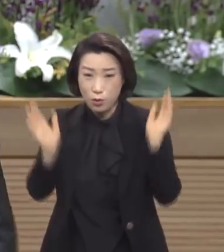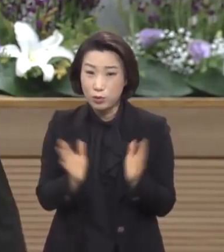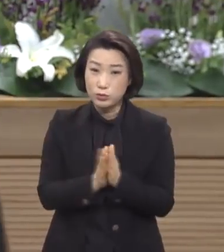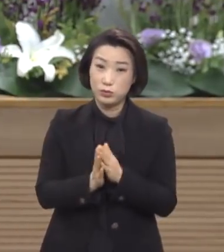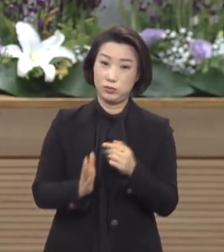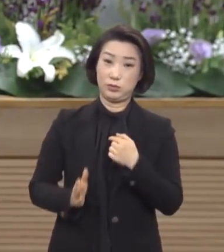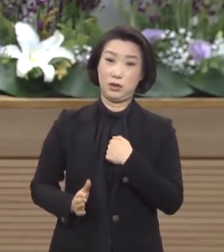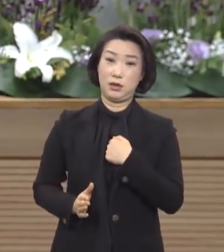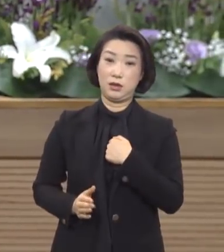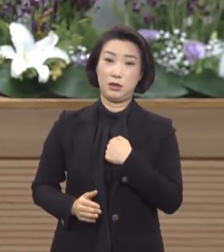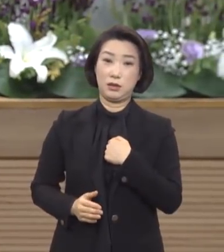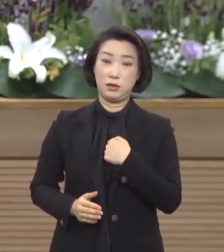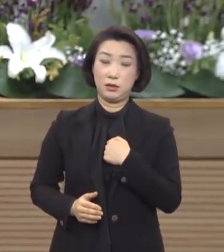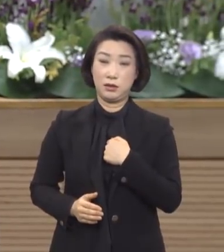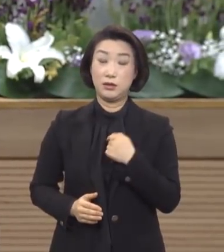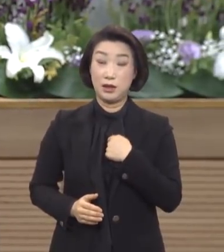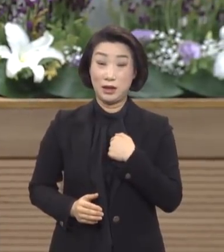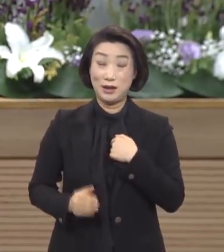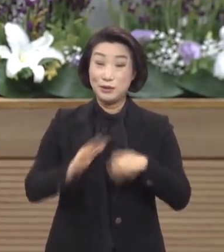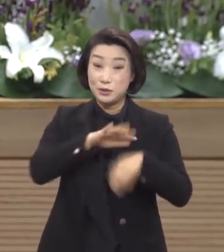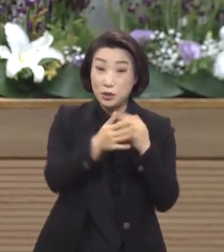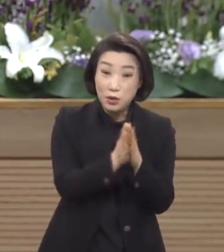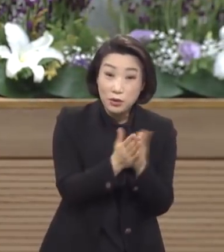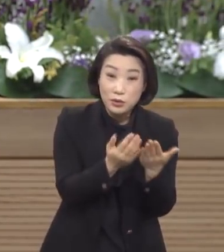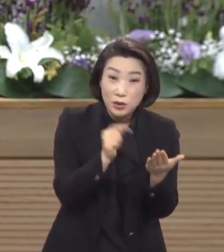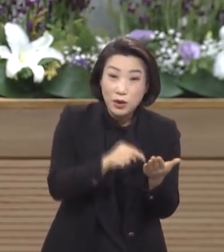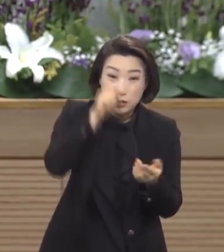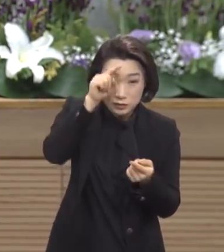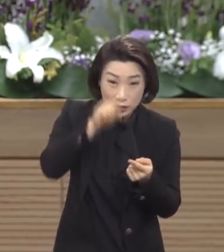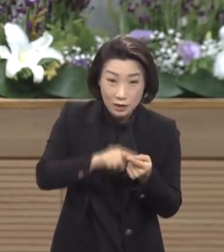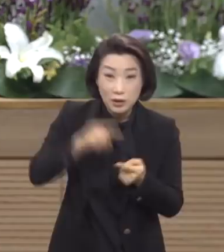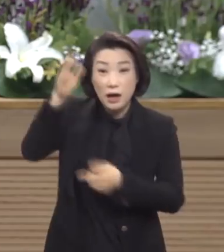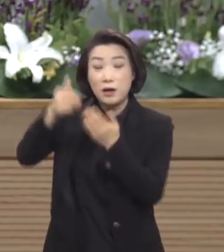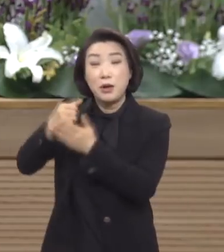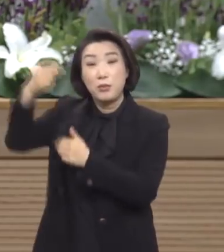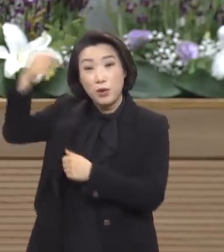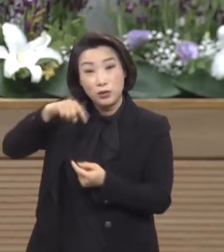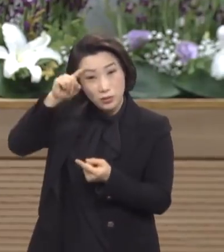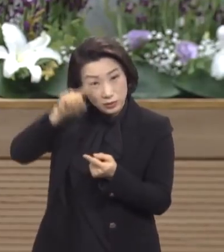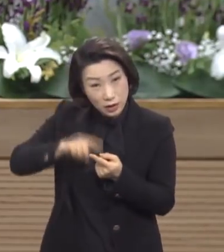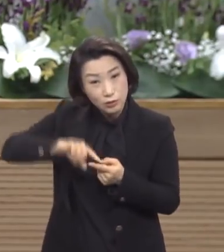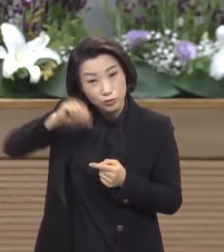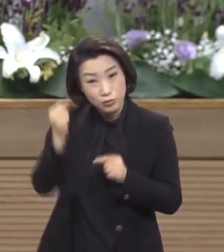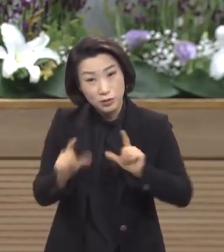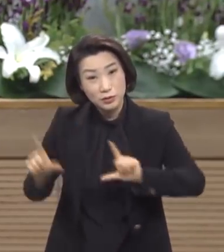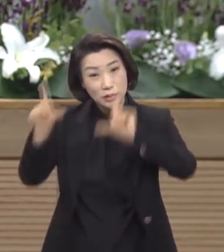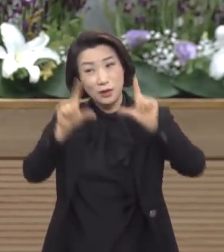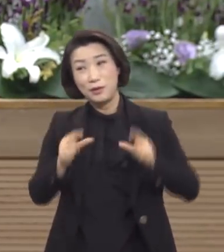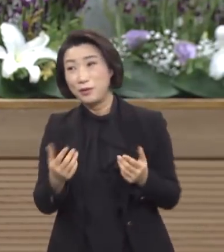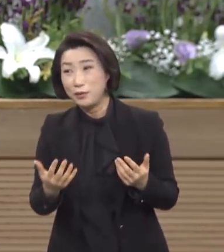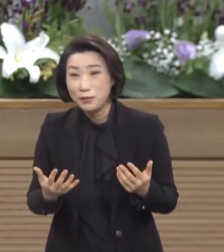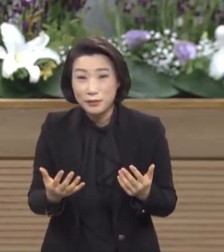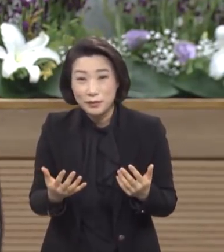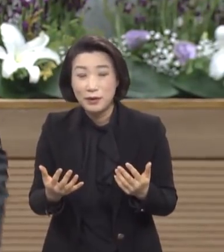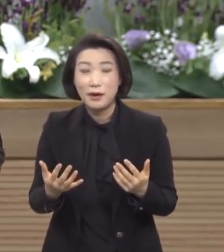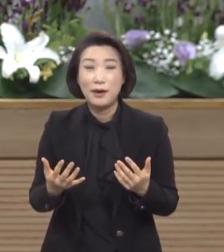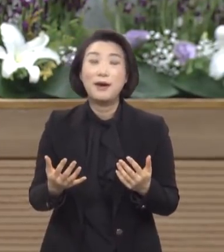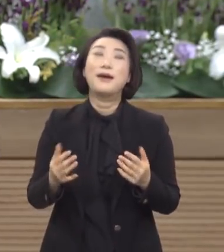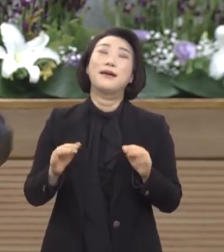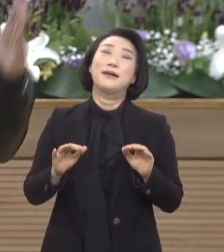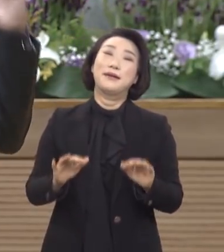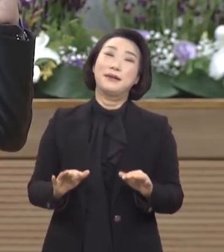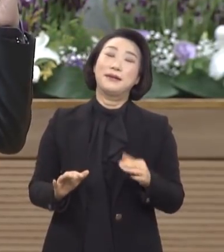어떻게 성경 말씀대로 하나님의 요구대로 오늘을